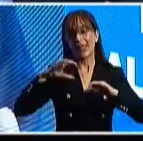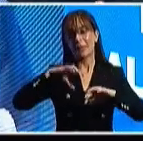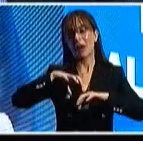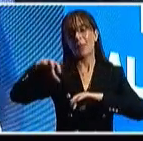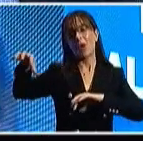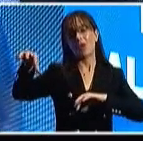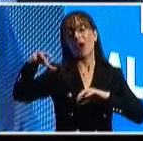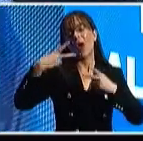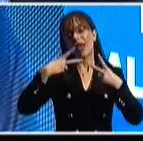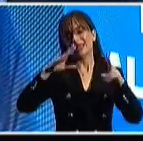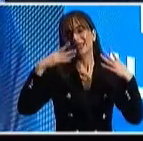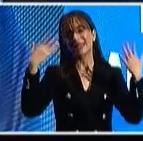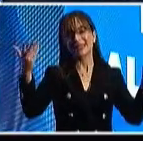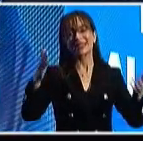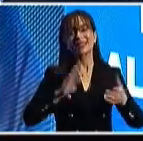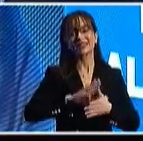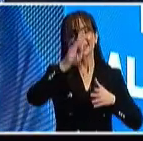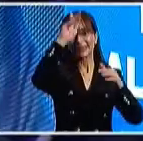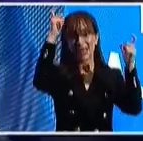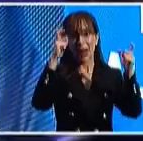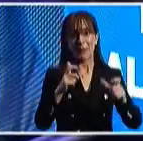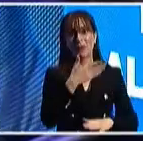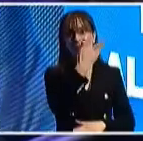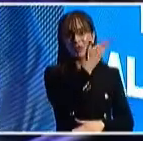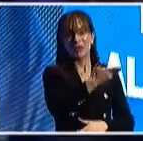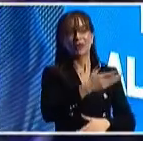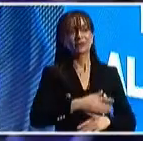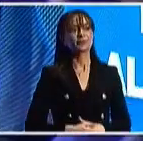ayıracağız. İstanbul'da